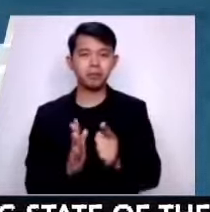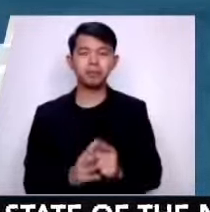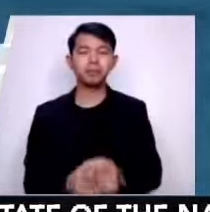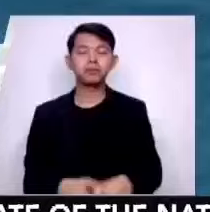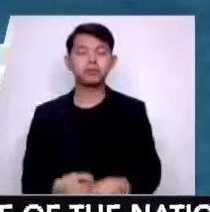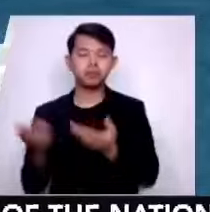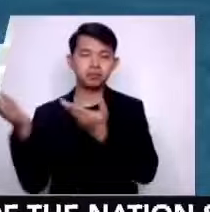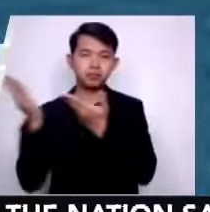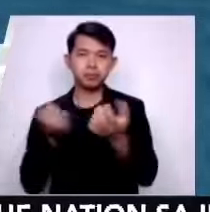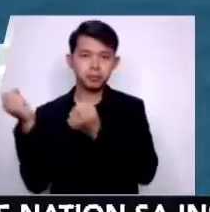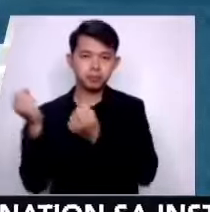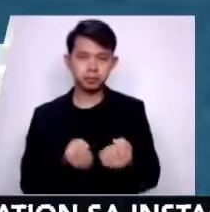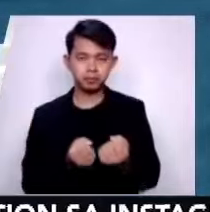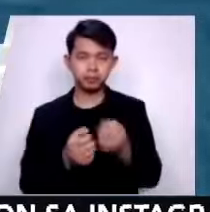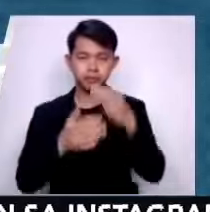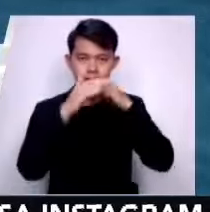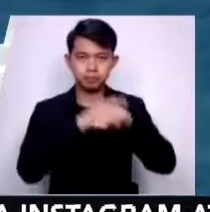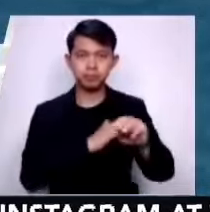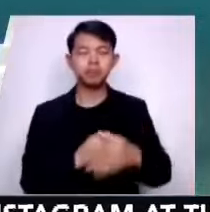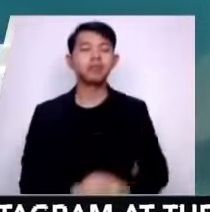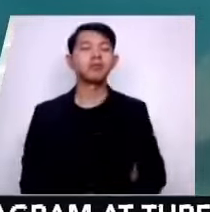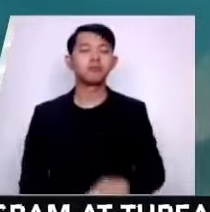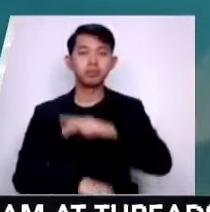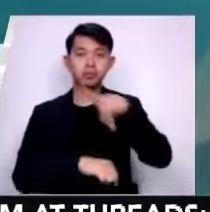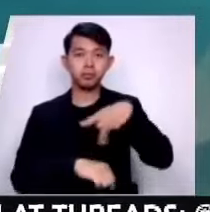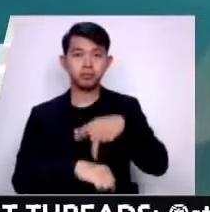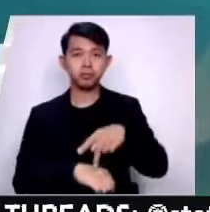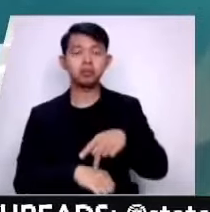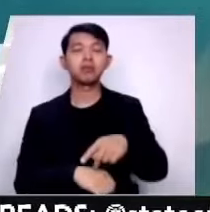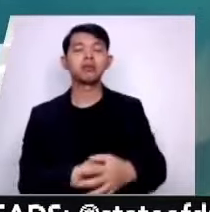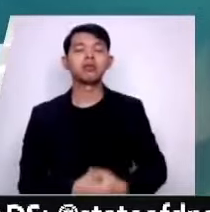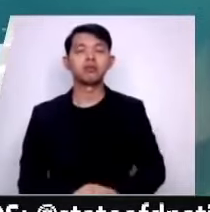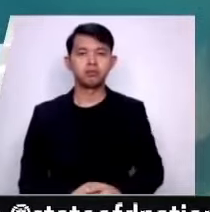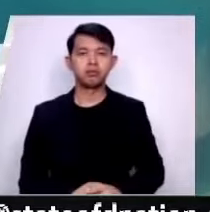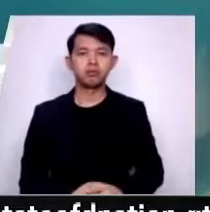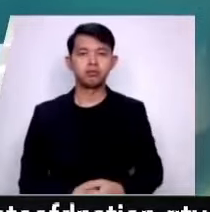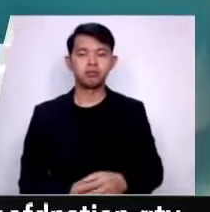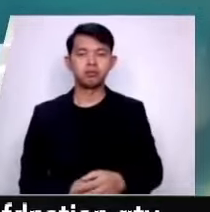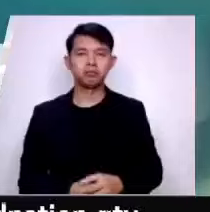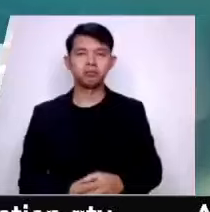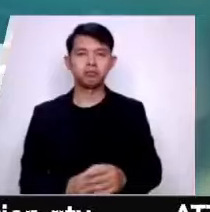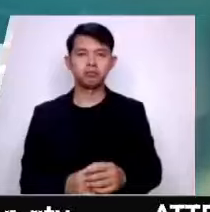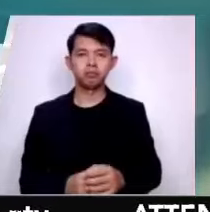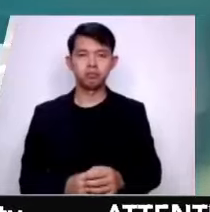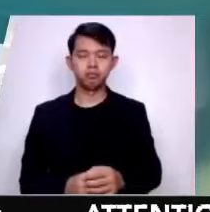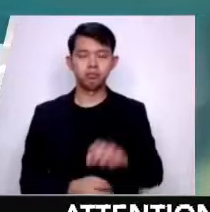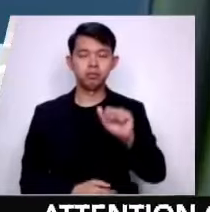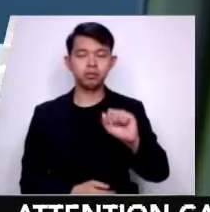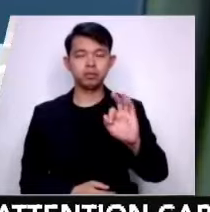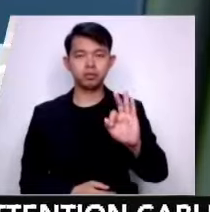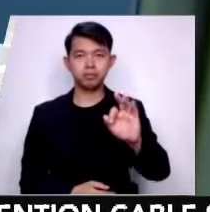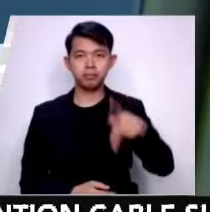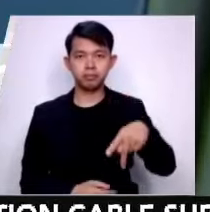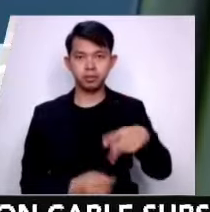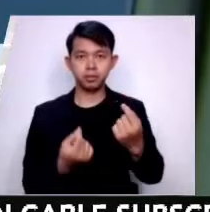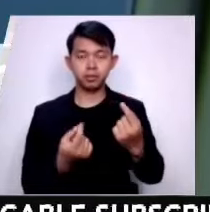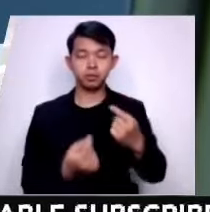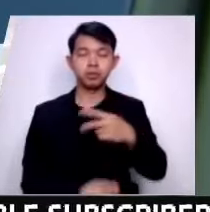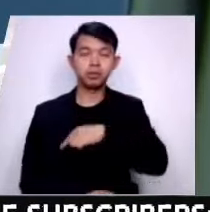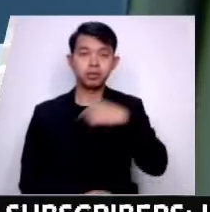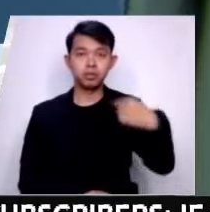Affairs kung anong hakbang ang gagawin nito inulat din ang AFP na nagsagawa ang people's liberation army ng China ng